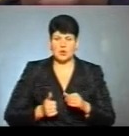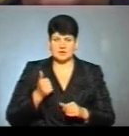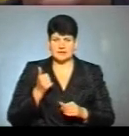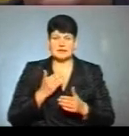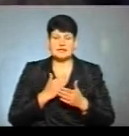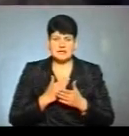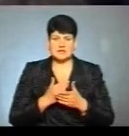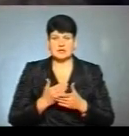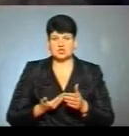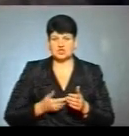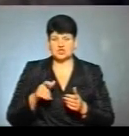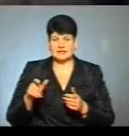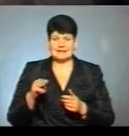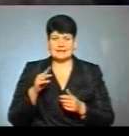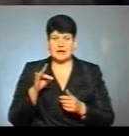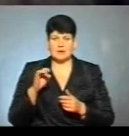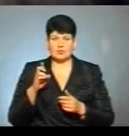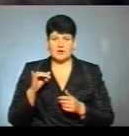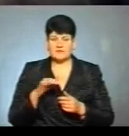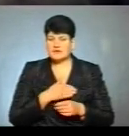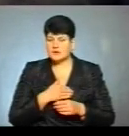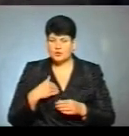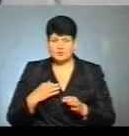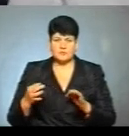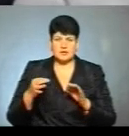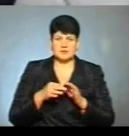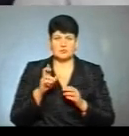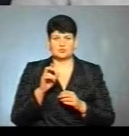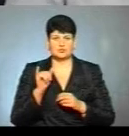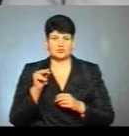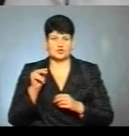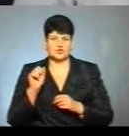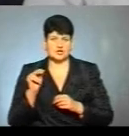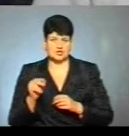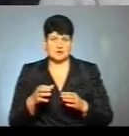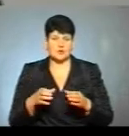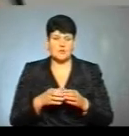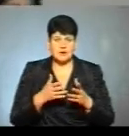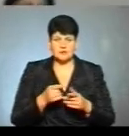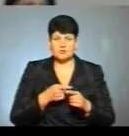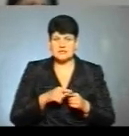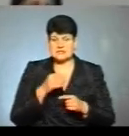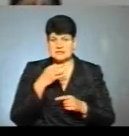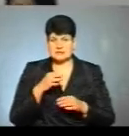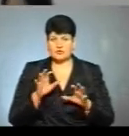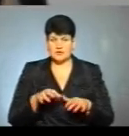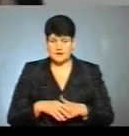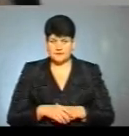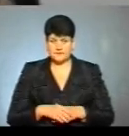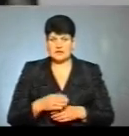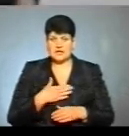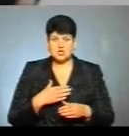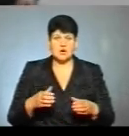також жителі Трибухівців. Вони не хочуть приєднуватися до Бучацької громади. Про це повідомив голова Трибухівської громади Олег Ковдрин.